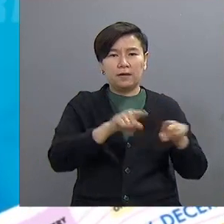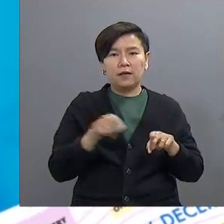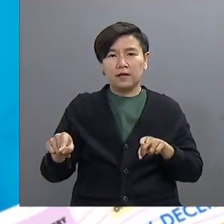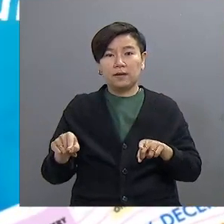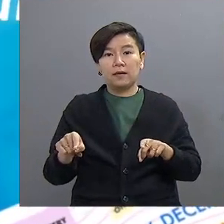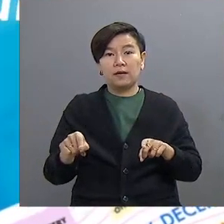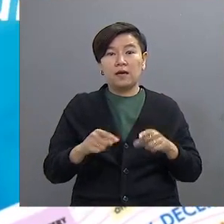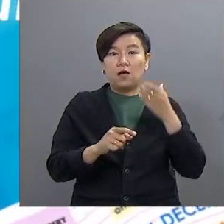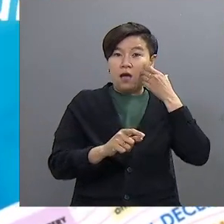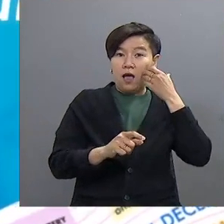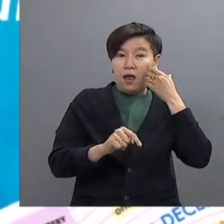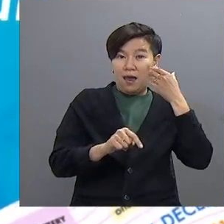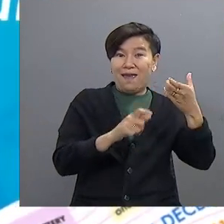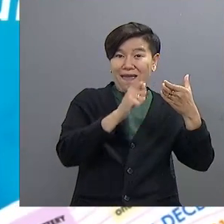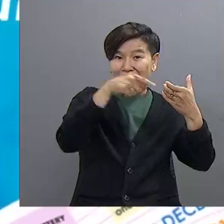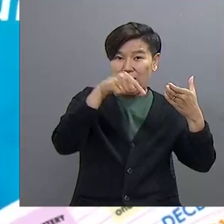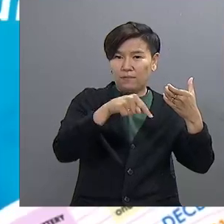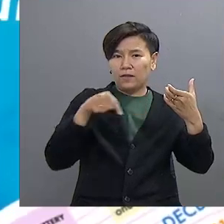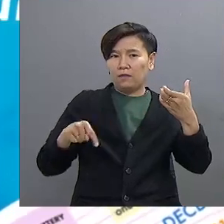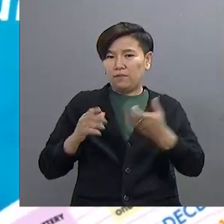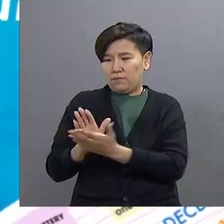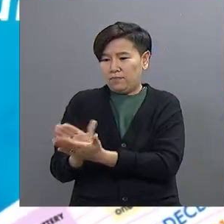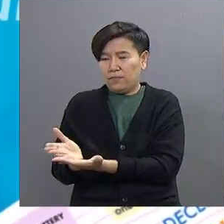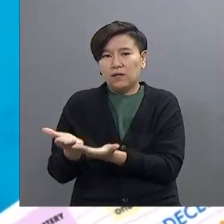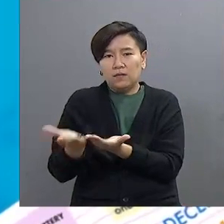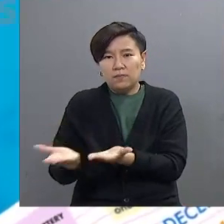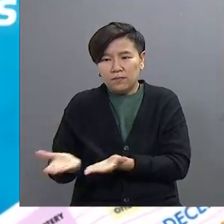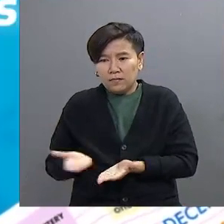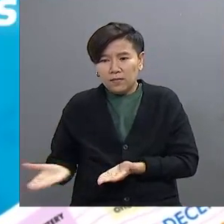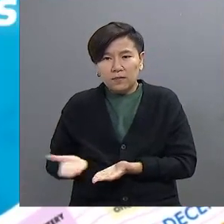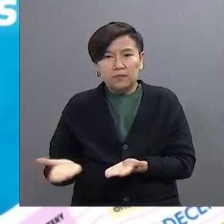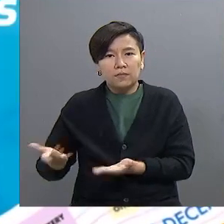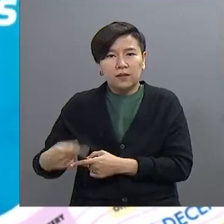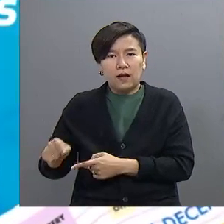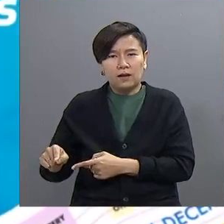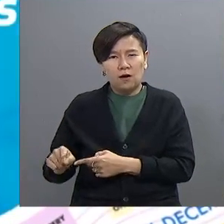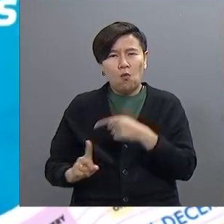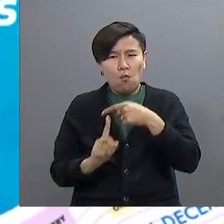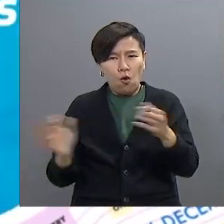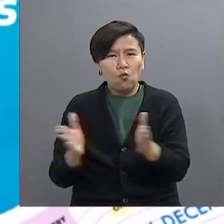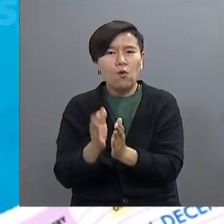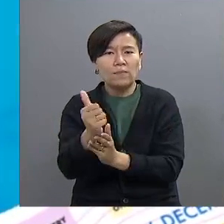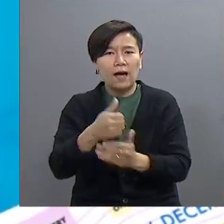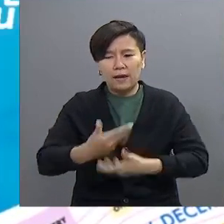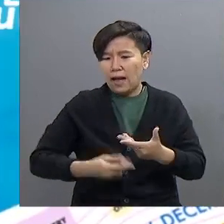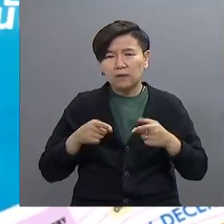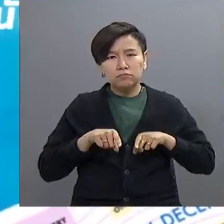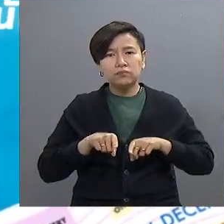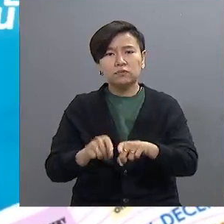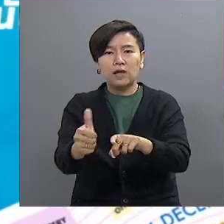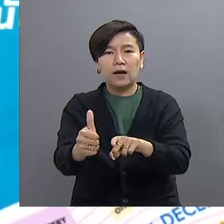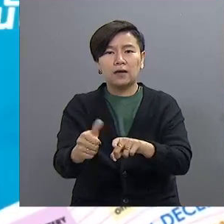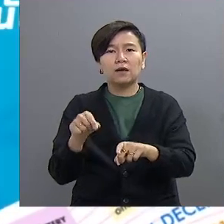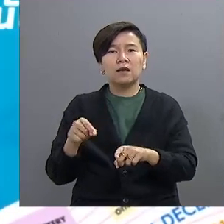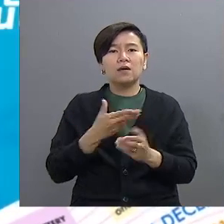ริ่มต้นที่ดีแล้วก็เห็นว่าสลากดิจิตอลเป็นอีกทางหนึ่งที่จะให้คนมาซื้อในราคา80บาทได้อันนี้ไม่